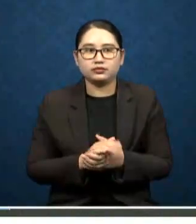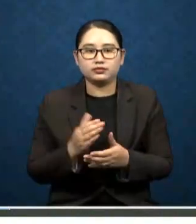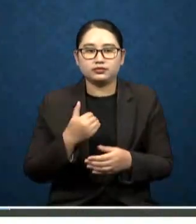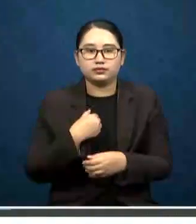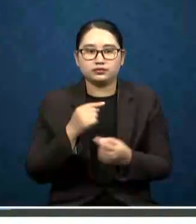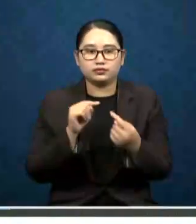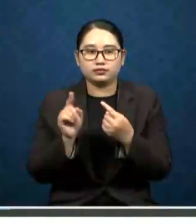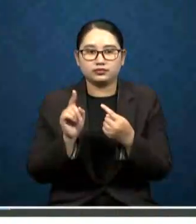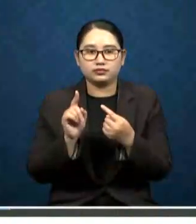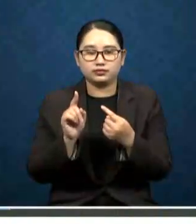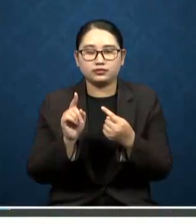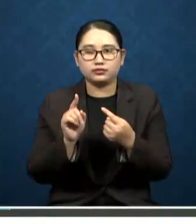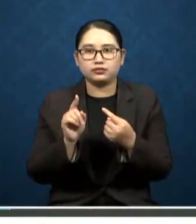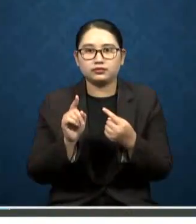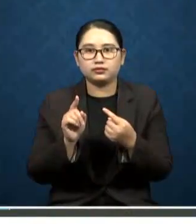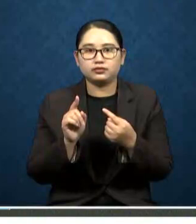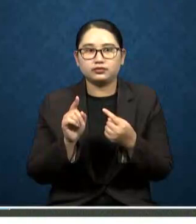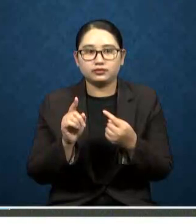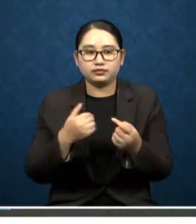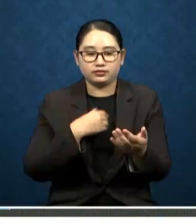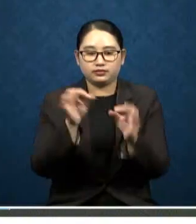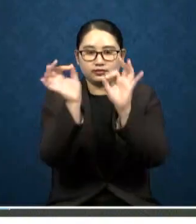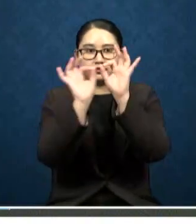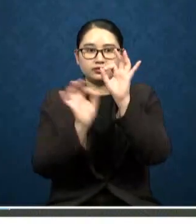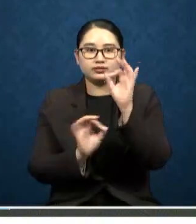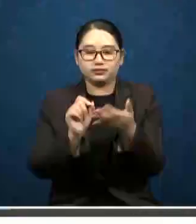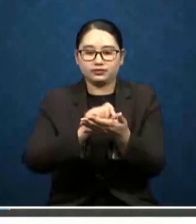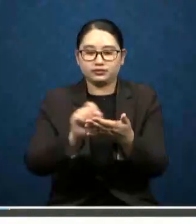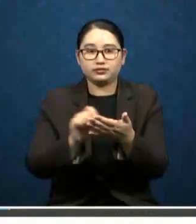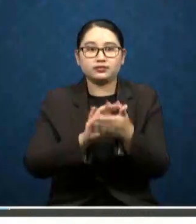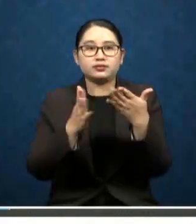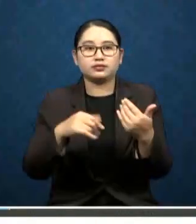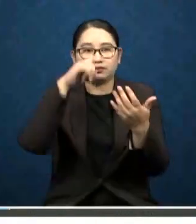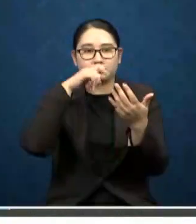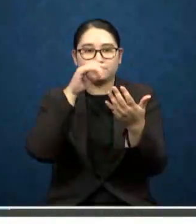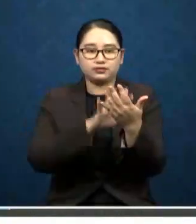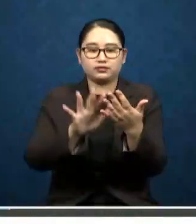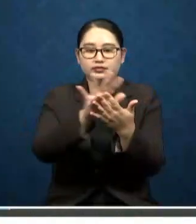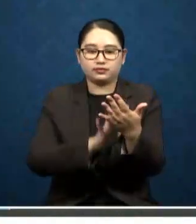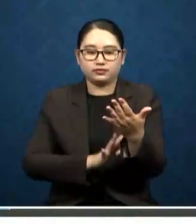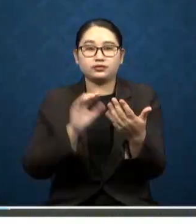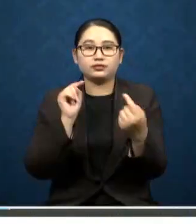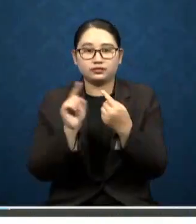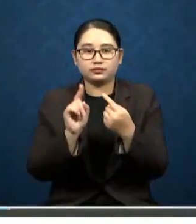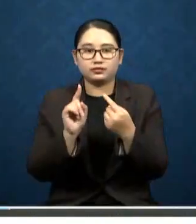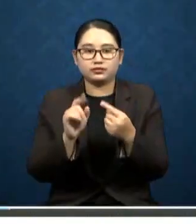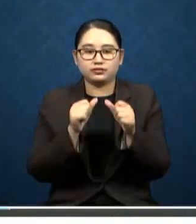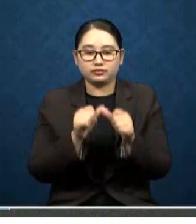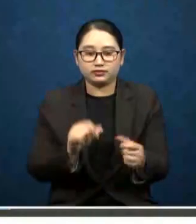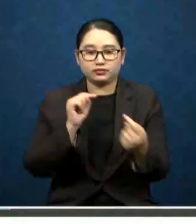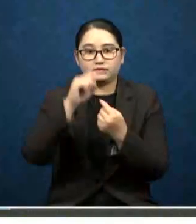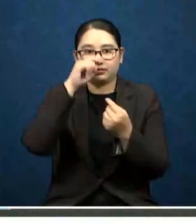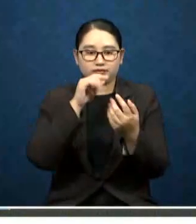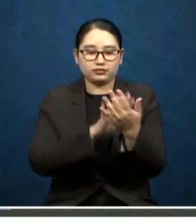มากเลยครับที่เขียนเอาไว้ว่าแม้ประเทศไทยของเราจะอยู่ในภาวะ